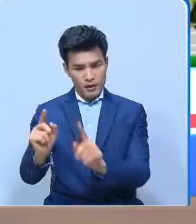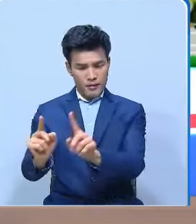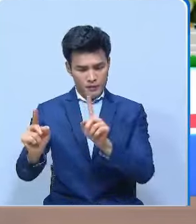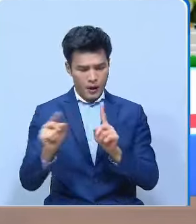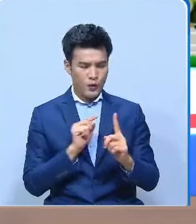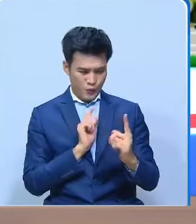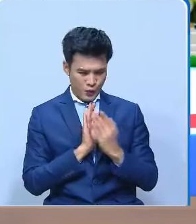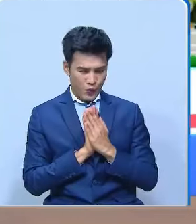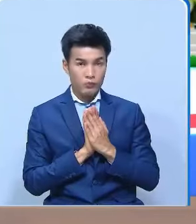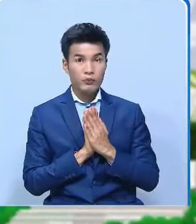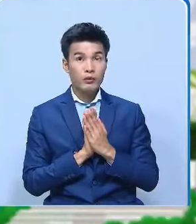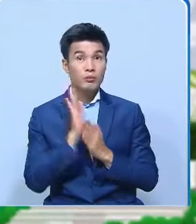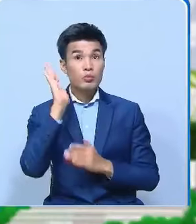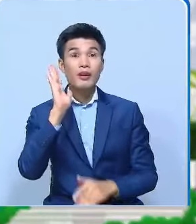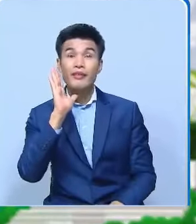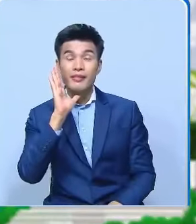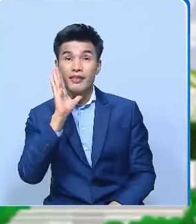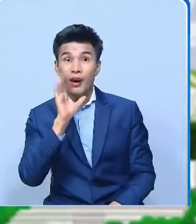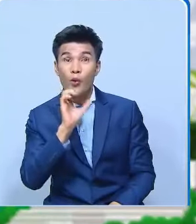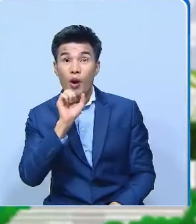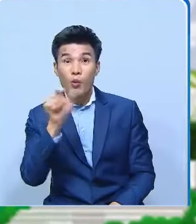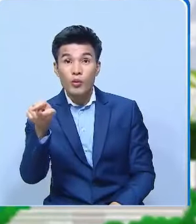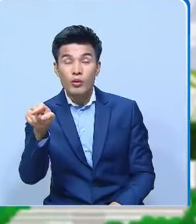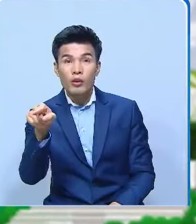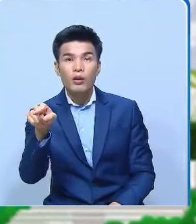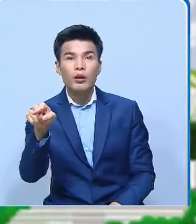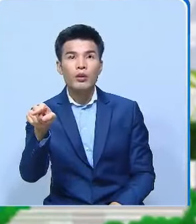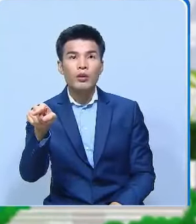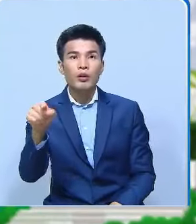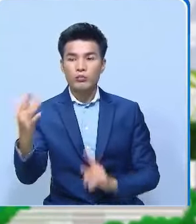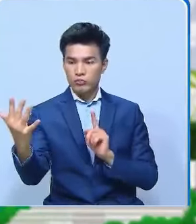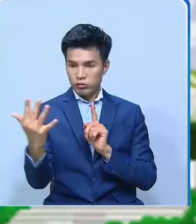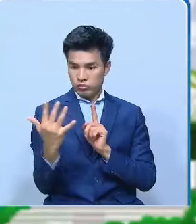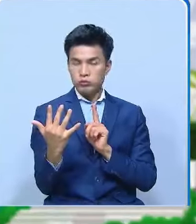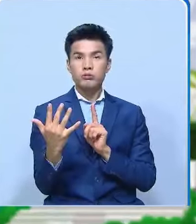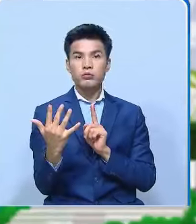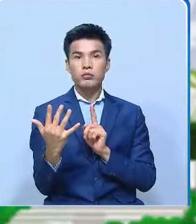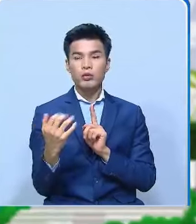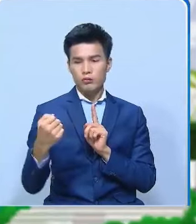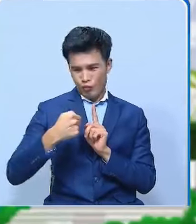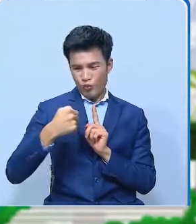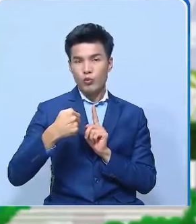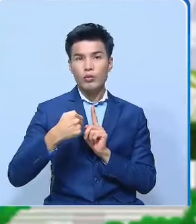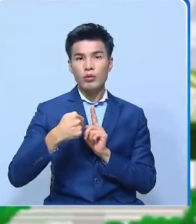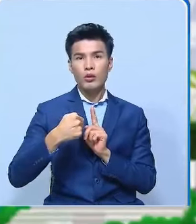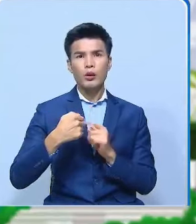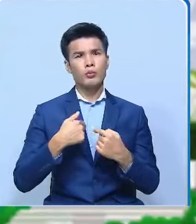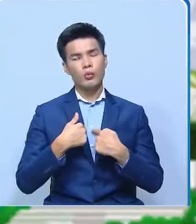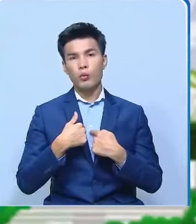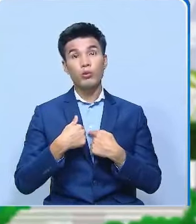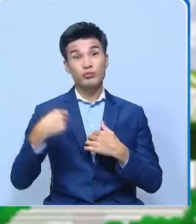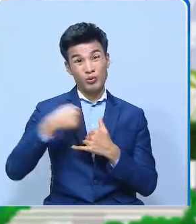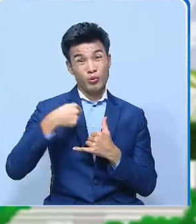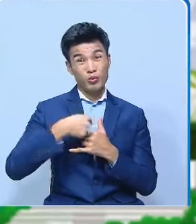ไอ้ฝั่งนั้นอะฝั่งผู้ชายที่เขาไม่ยอมให้ผู้หญิงมาเนี่ยตามมาราวีหลายครั้งเลยนะคุณผู้ชมตัวเขาหนักสุดโดนท